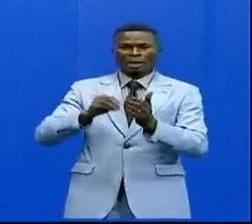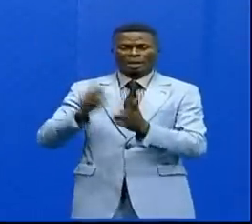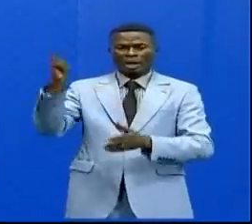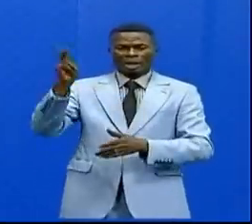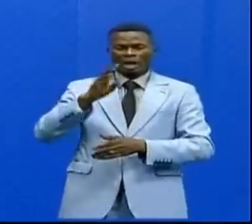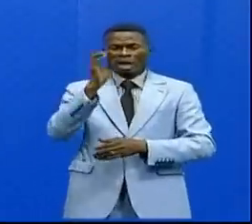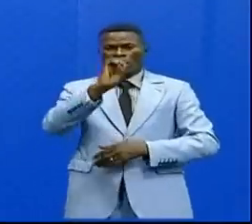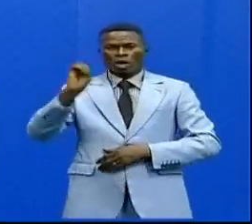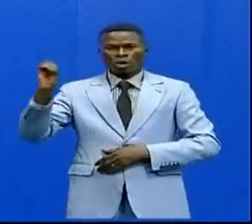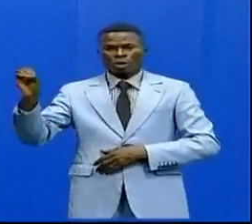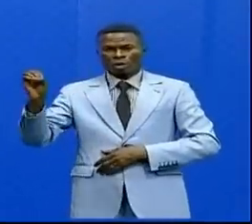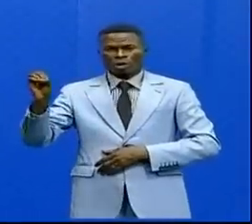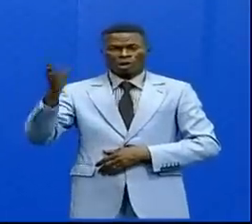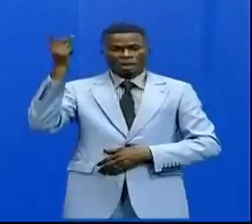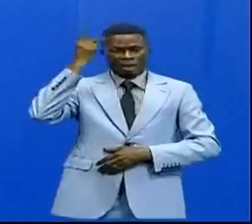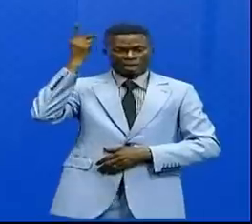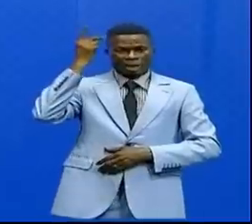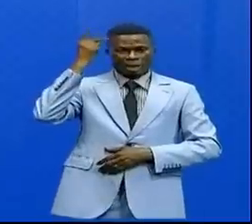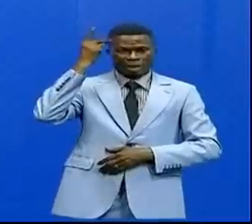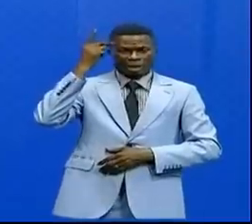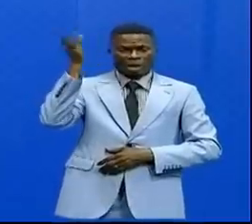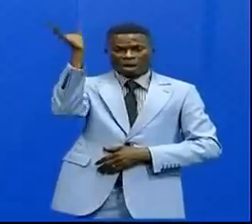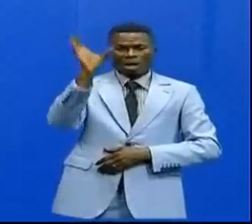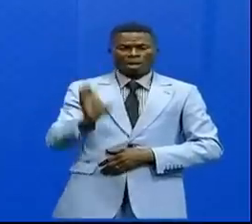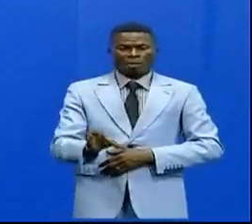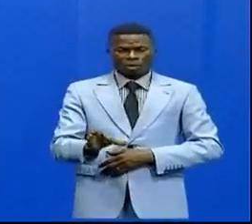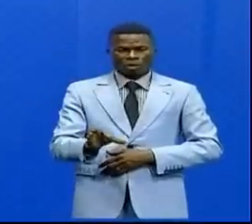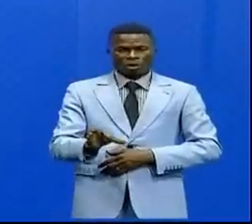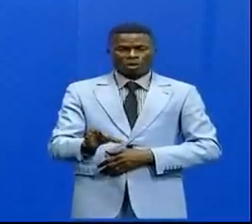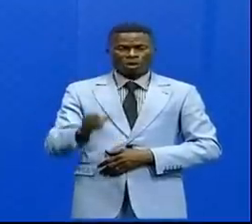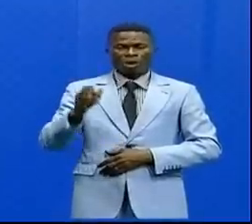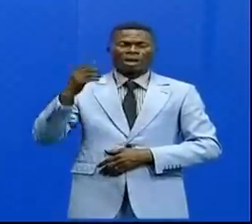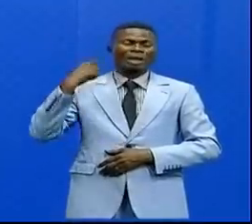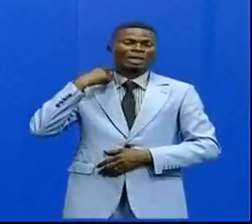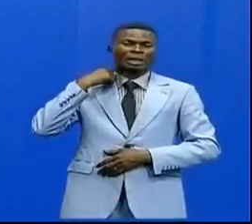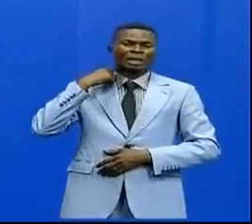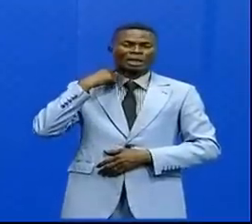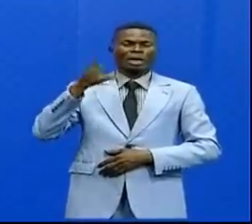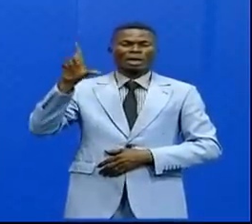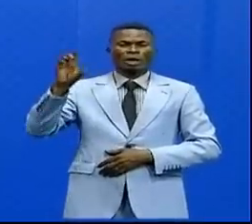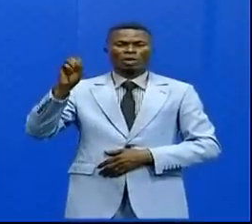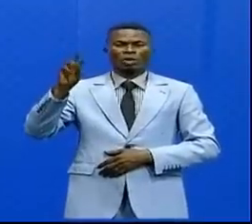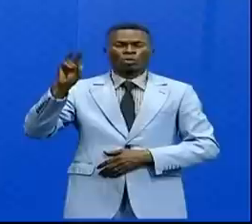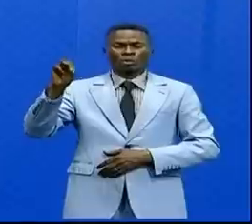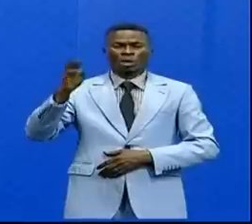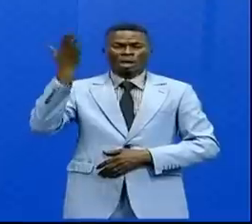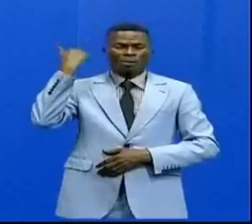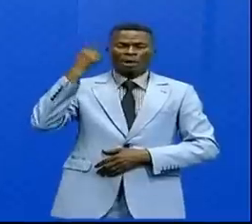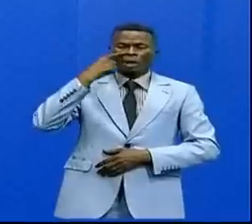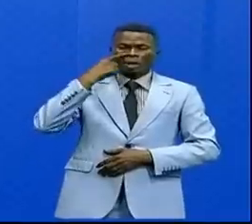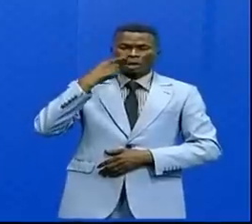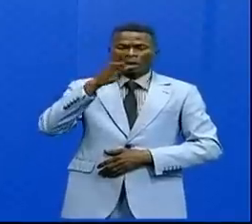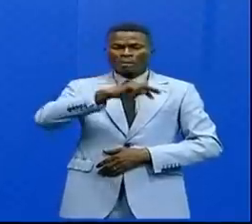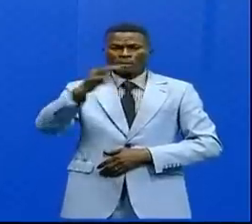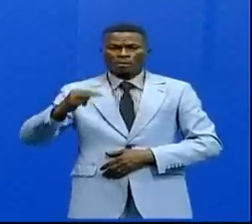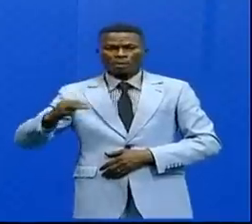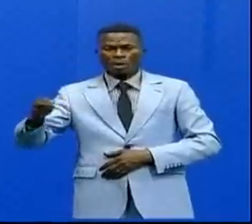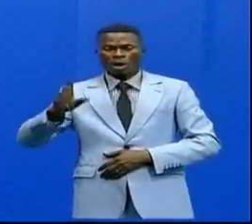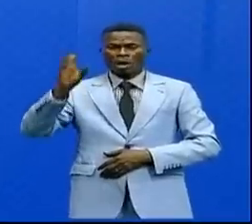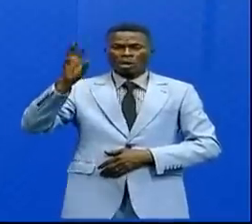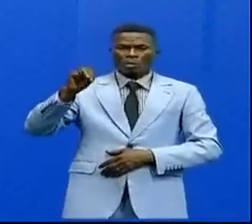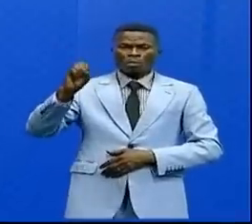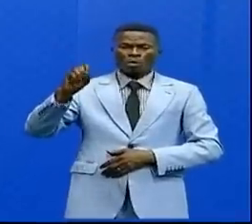Kasaï Oriental, Kinshasa, Congo Central, Kwango, Lomami, Maïndombe, Maniema,